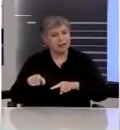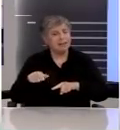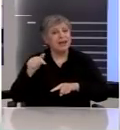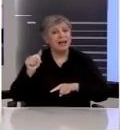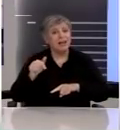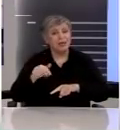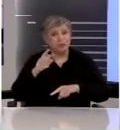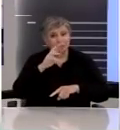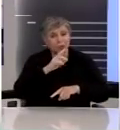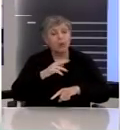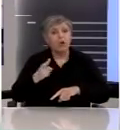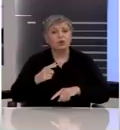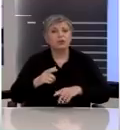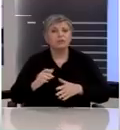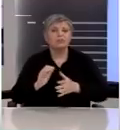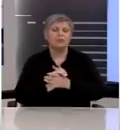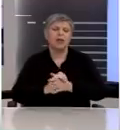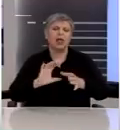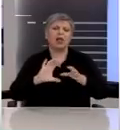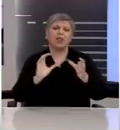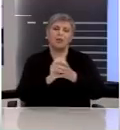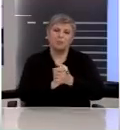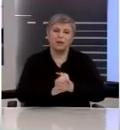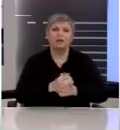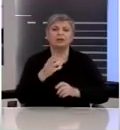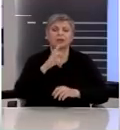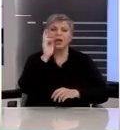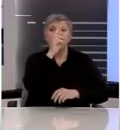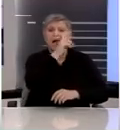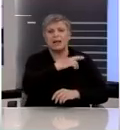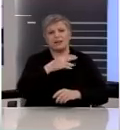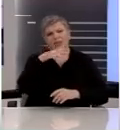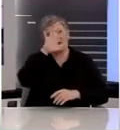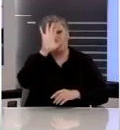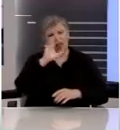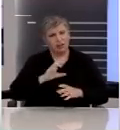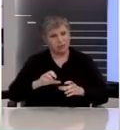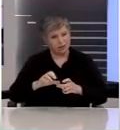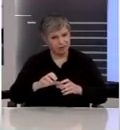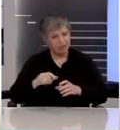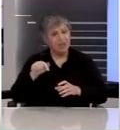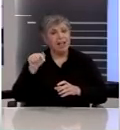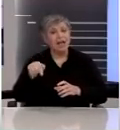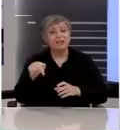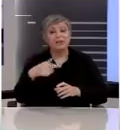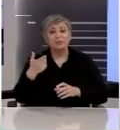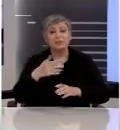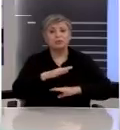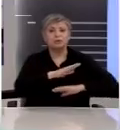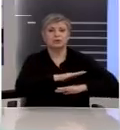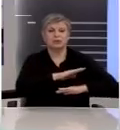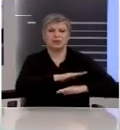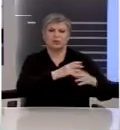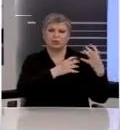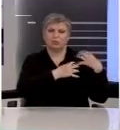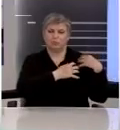Αραβικά Εμιράτα, να προβεί στις προβλεπόμενες επίσημες ερωτήσεις